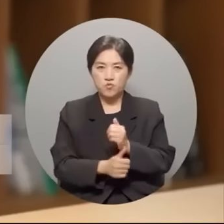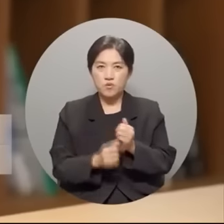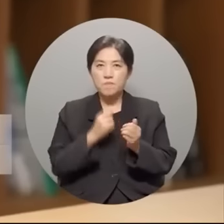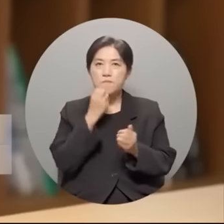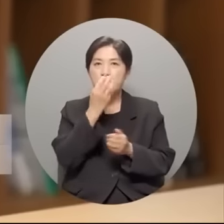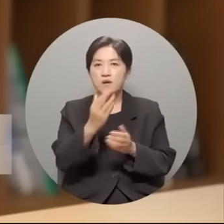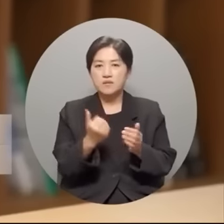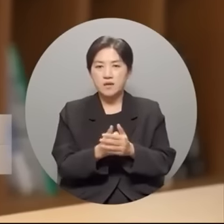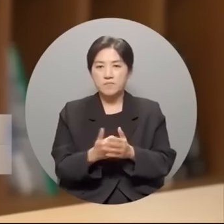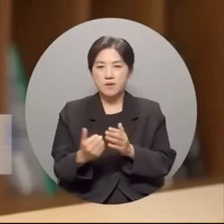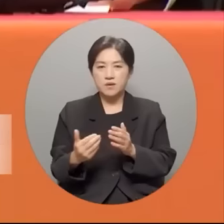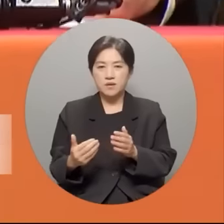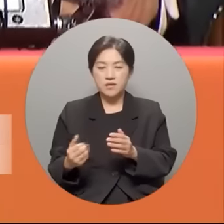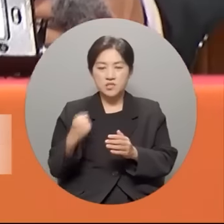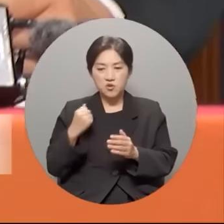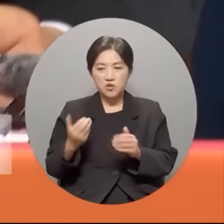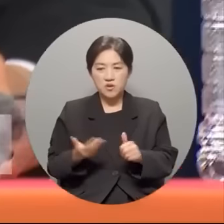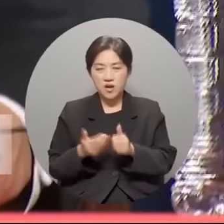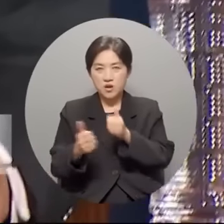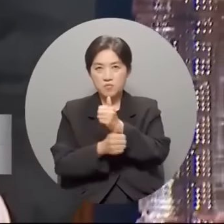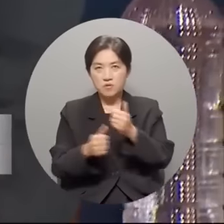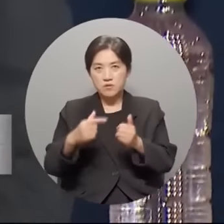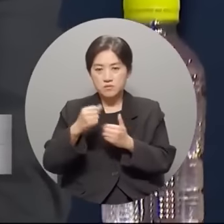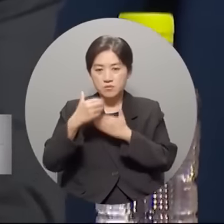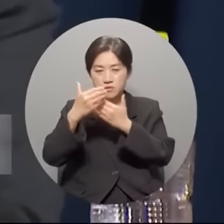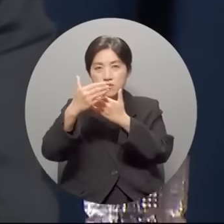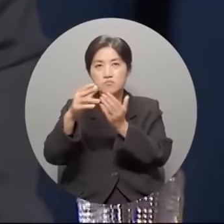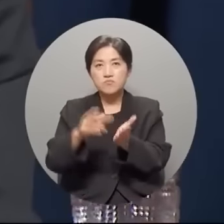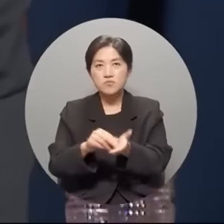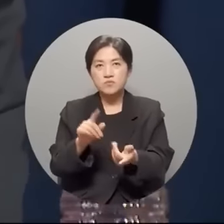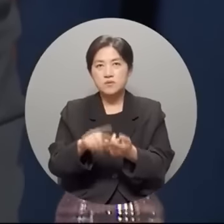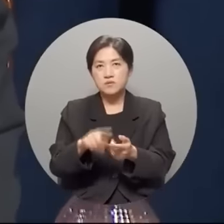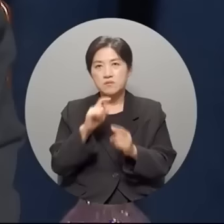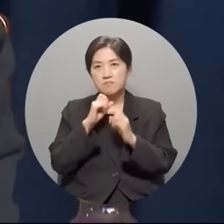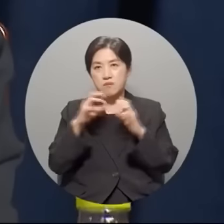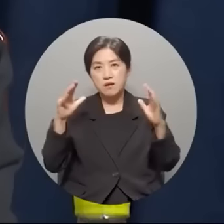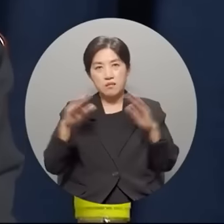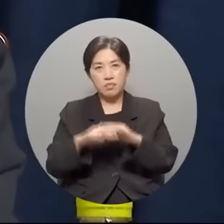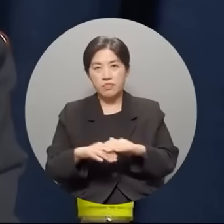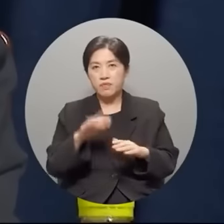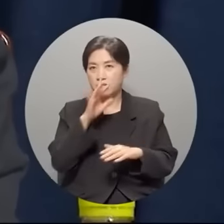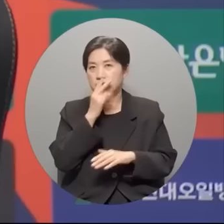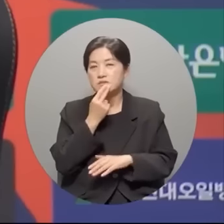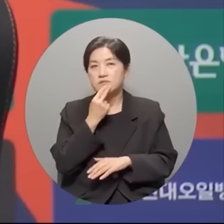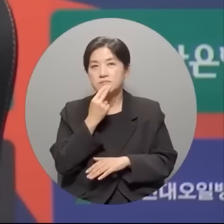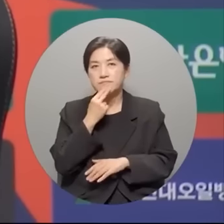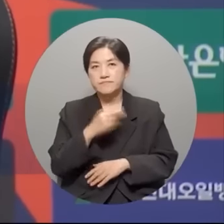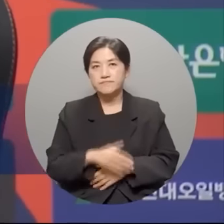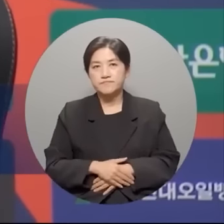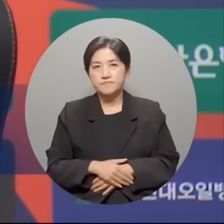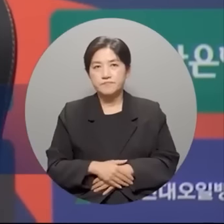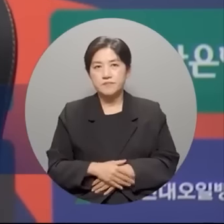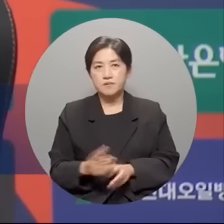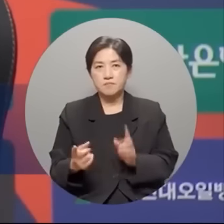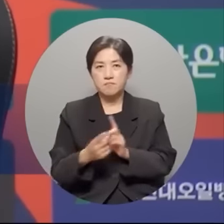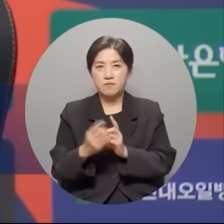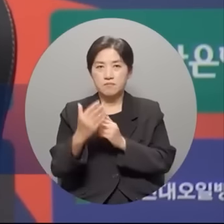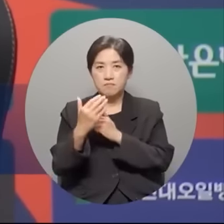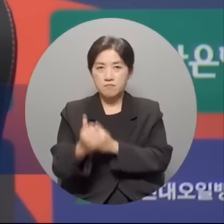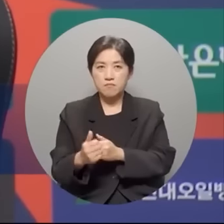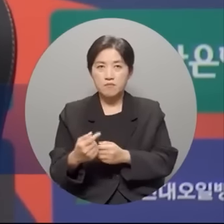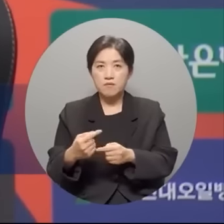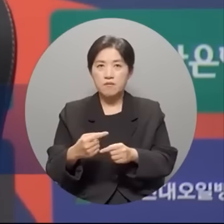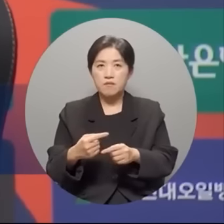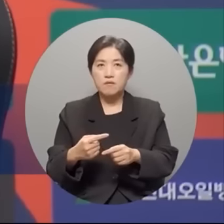제기된 전력강화위원회의 선임 절차 문제에 대해선 논란을 잠재우지는 못했습니다. 만나자고 해서 어떤